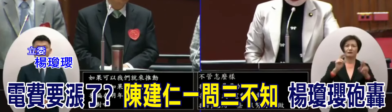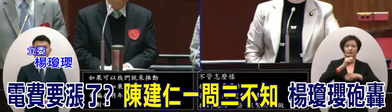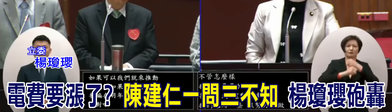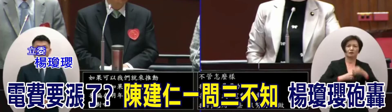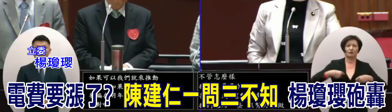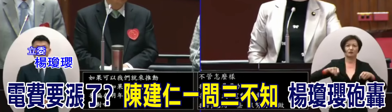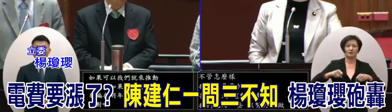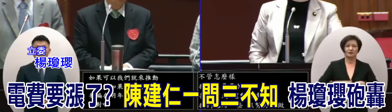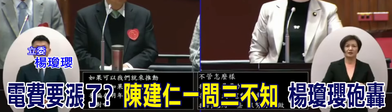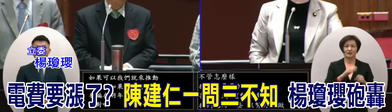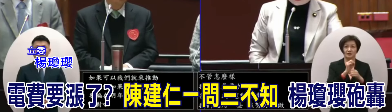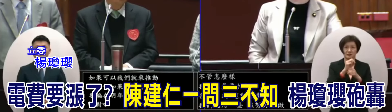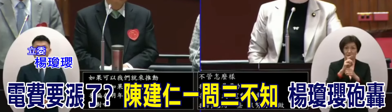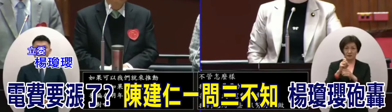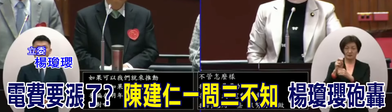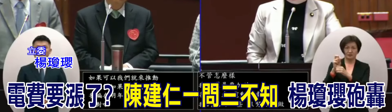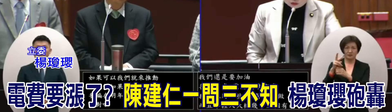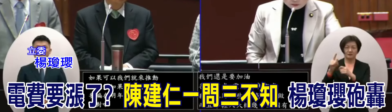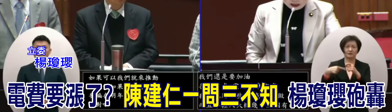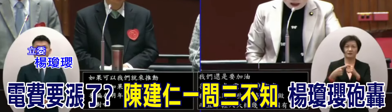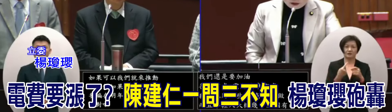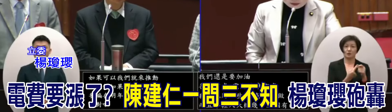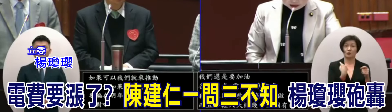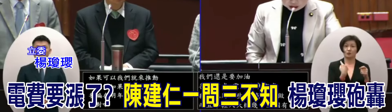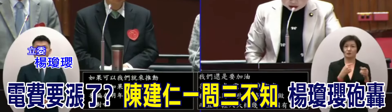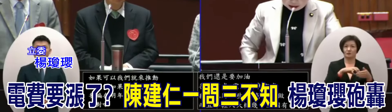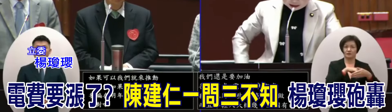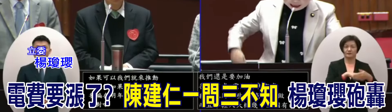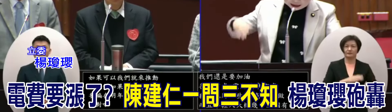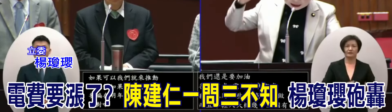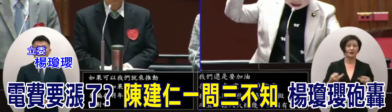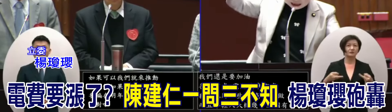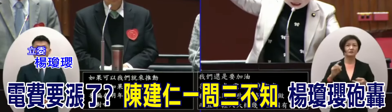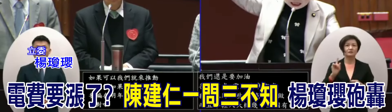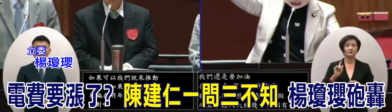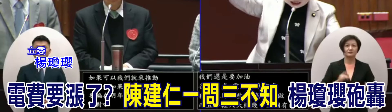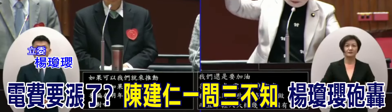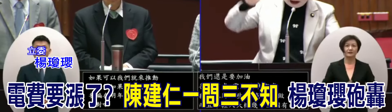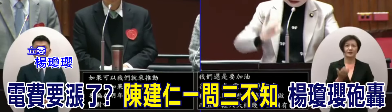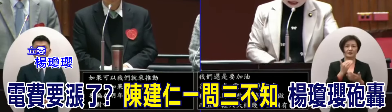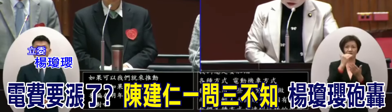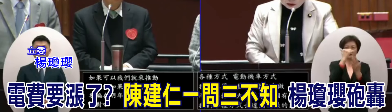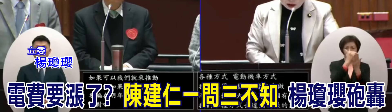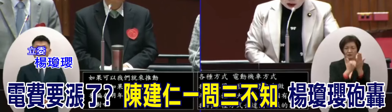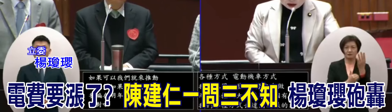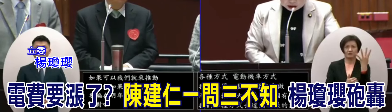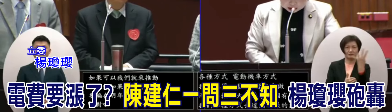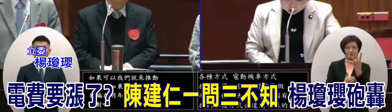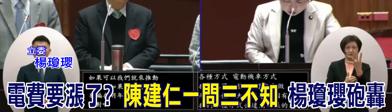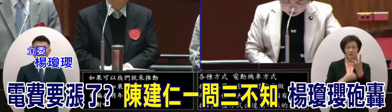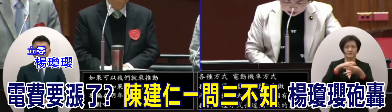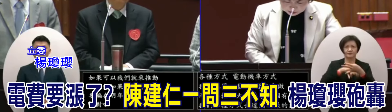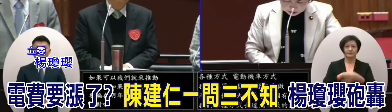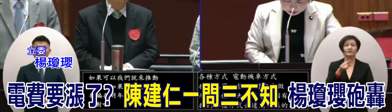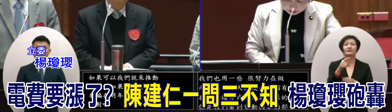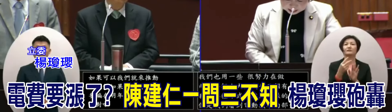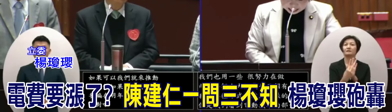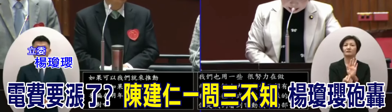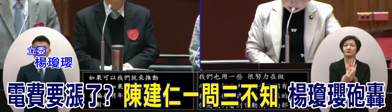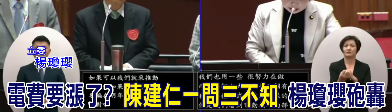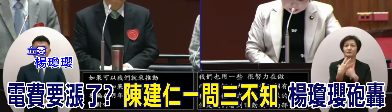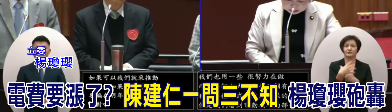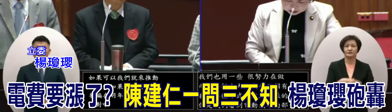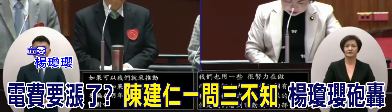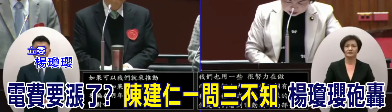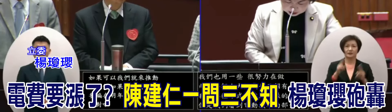部分，112年，我们看到去年度我们的成效，在这4项的指标当中，请说明我们